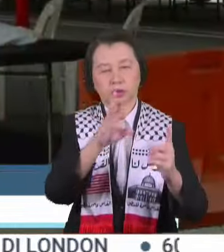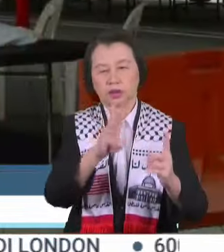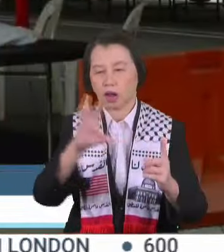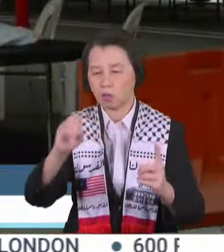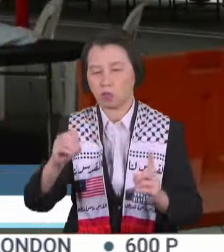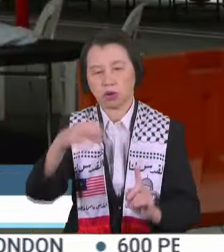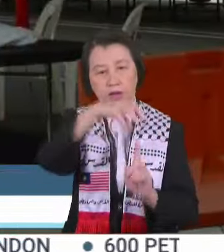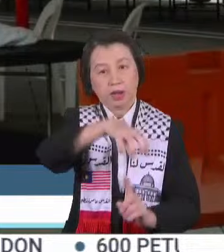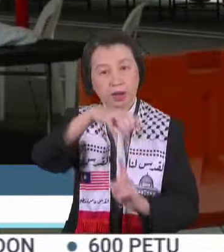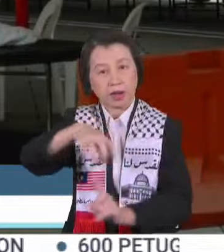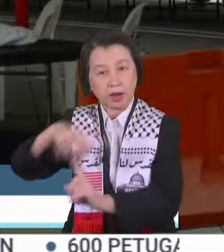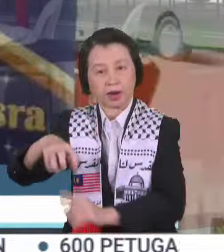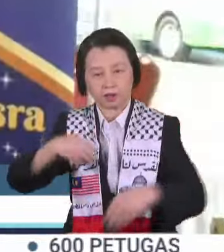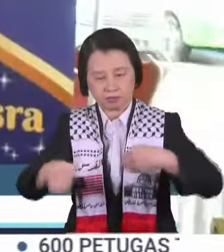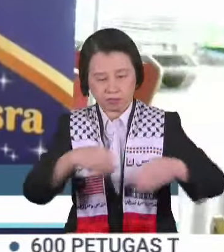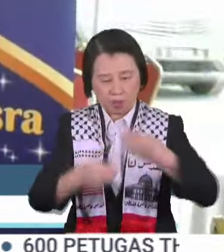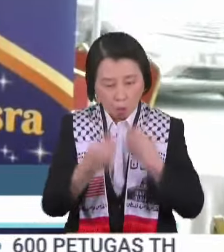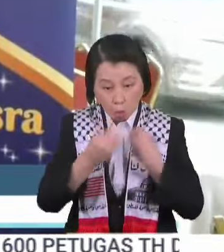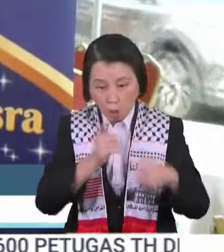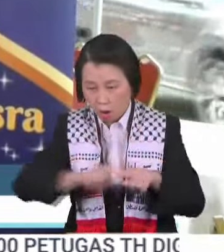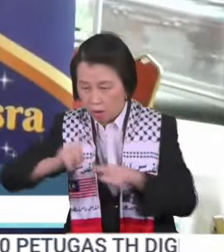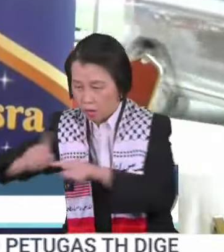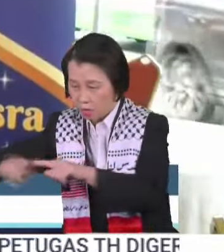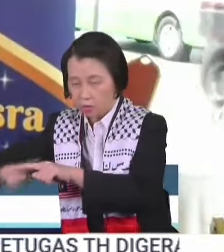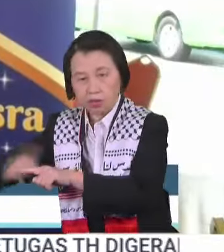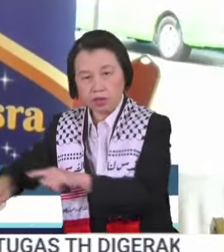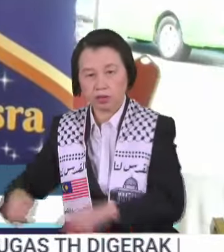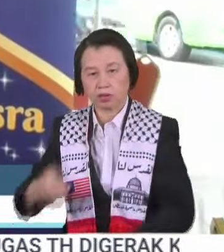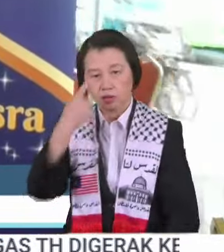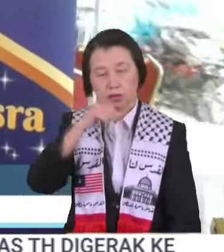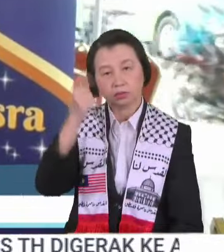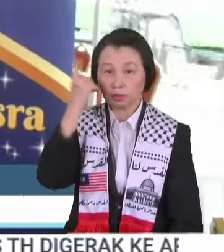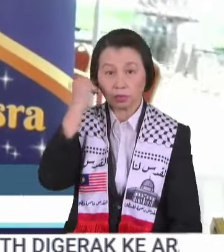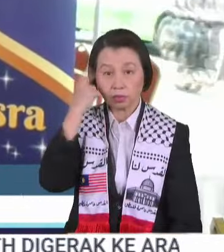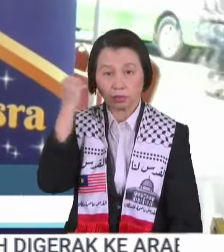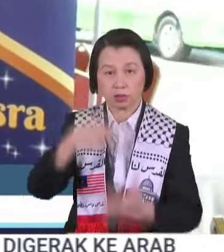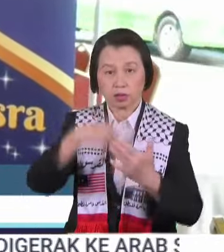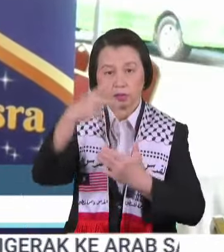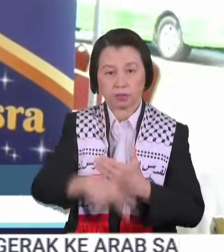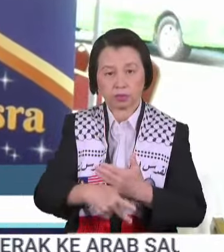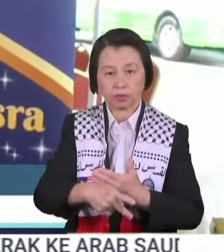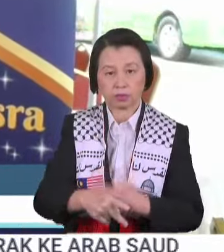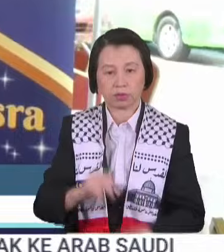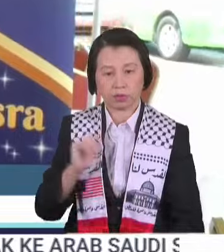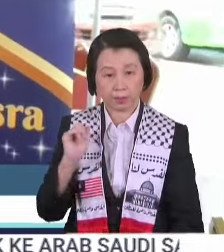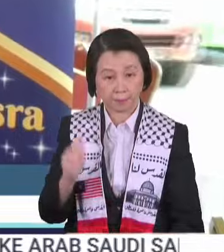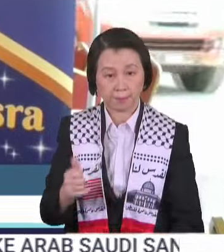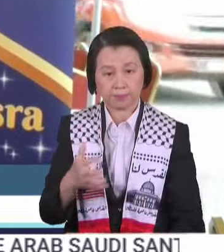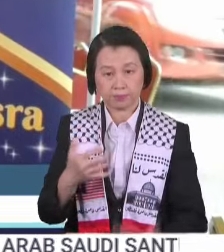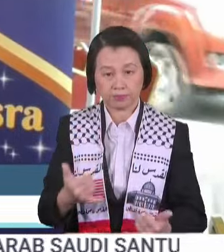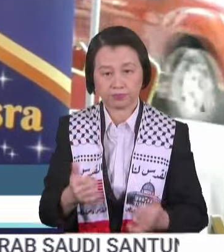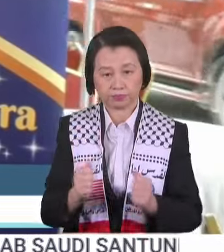gerai dengan pelbagai menu. Dan untuk mengetahui lebih lanjut tentang program pada esok hari, bersama saya kini Pengarah Jabatan